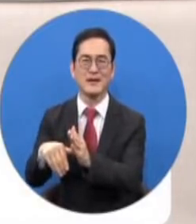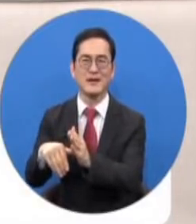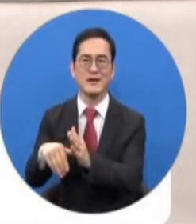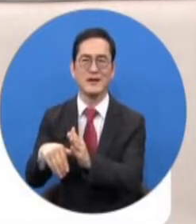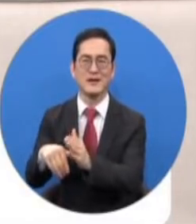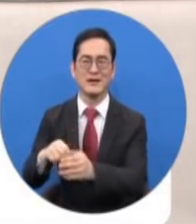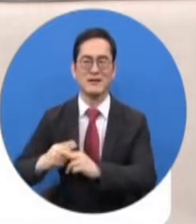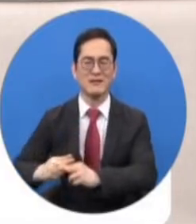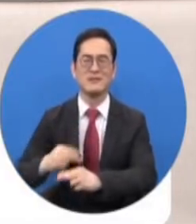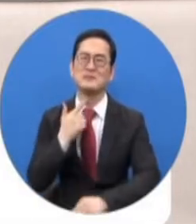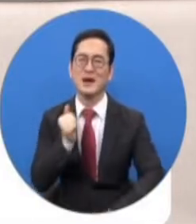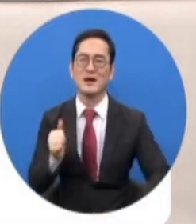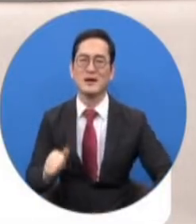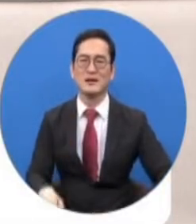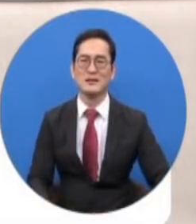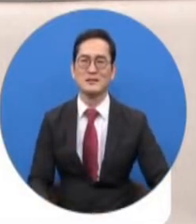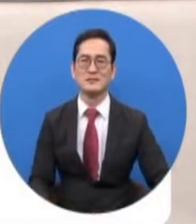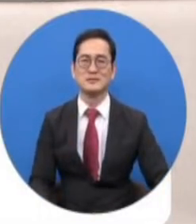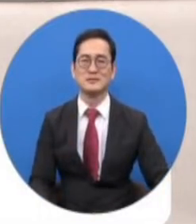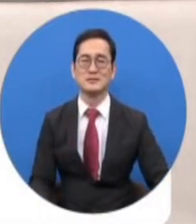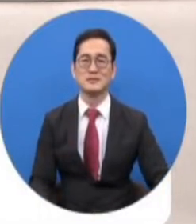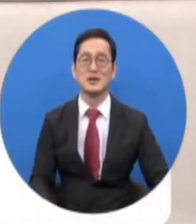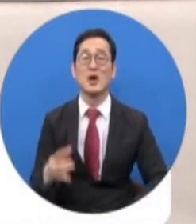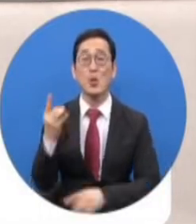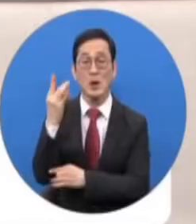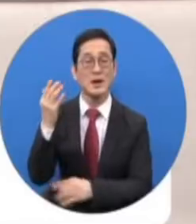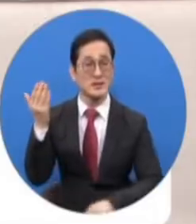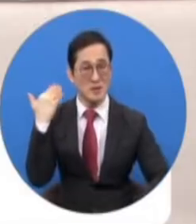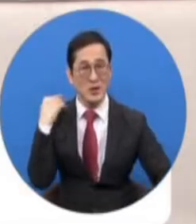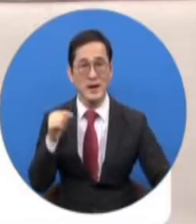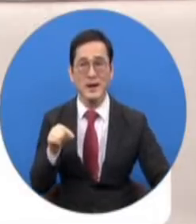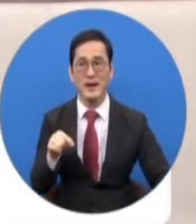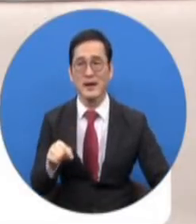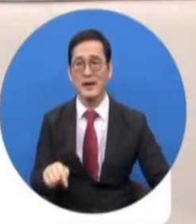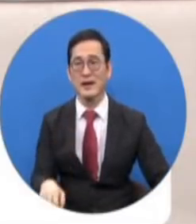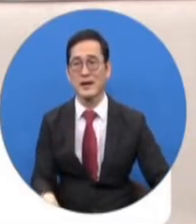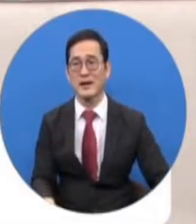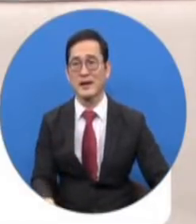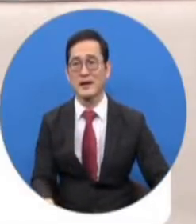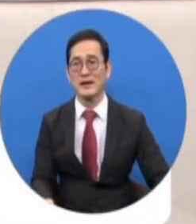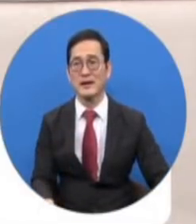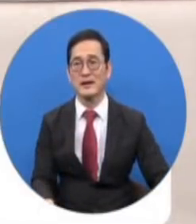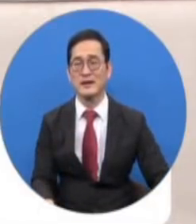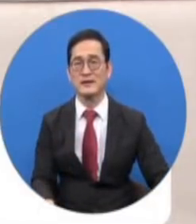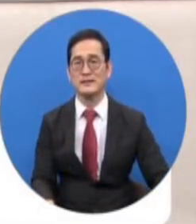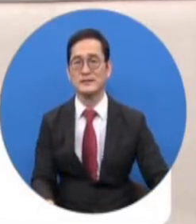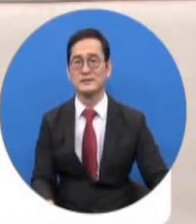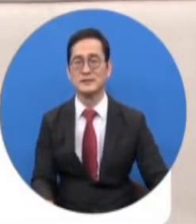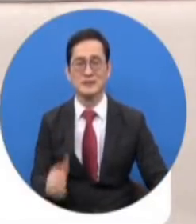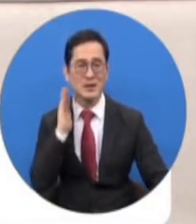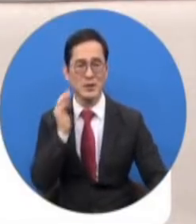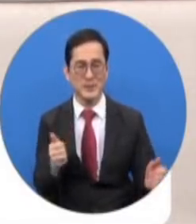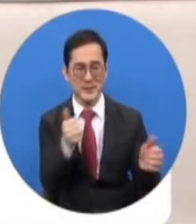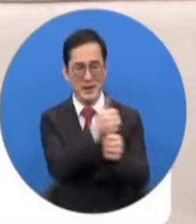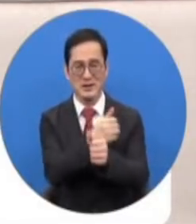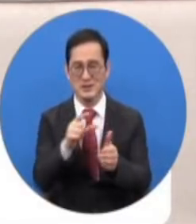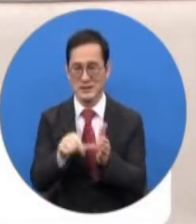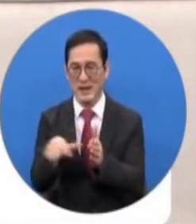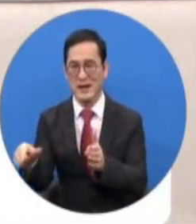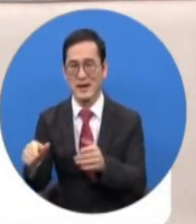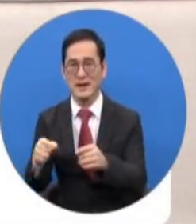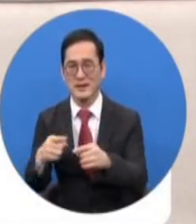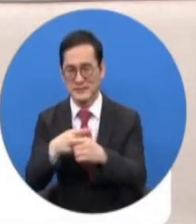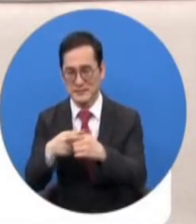새 정부가 들어설 시점이 되면 임기가 보장된 인사들도 임기가 남았음에도 불구하고 사퇴하고 종결되는 경우가